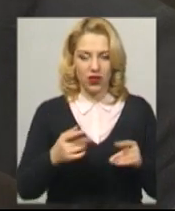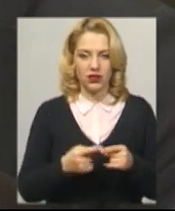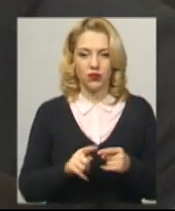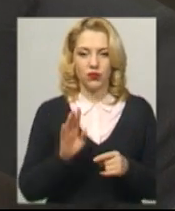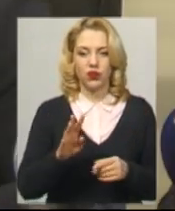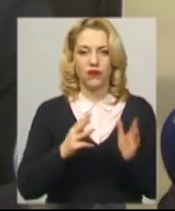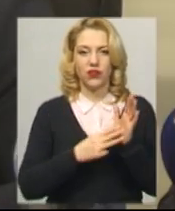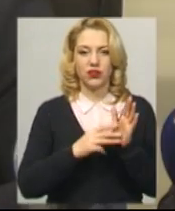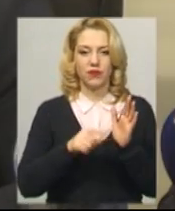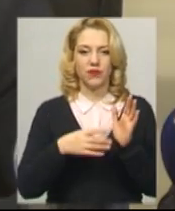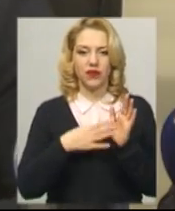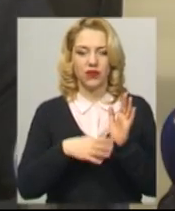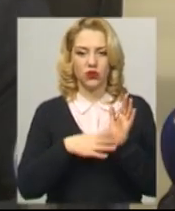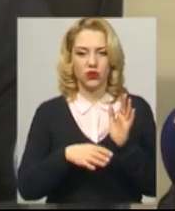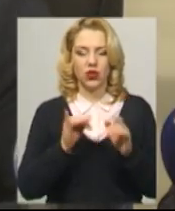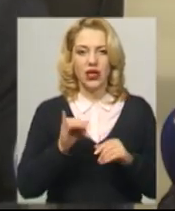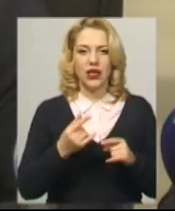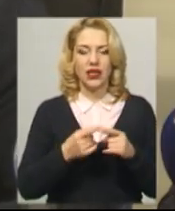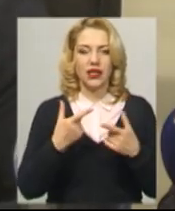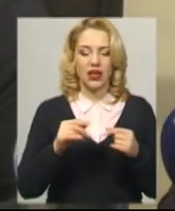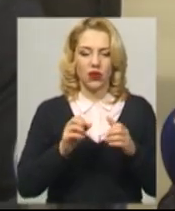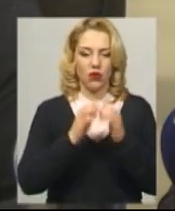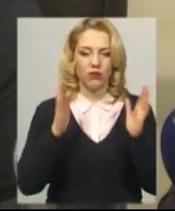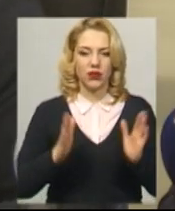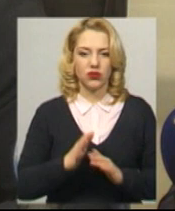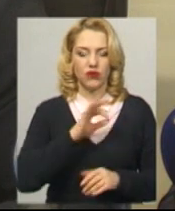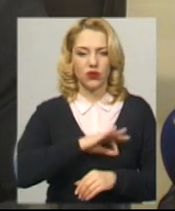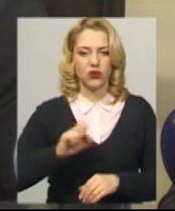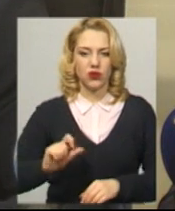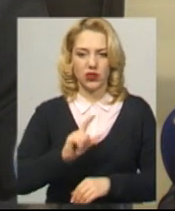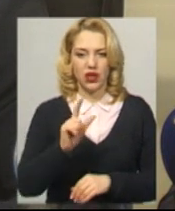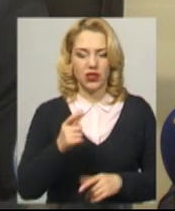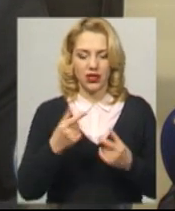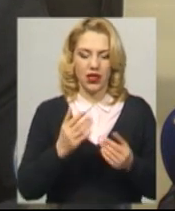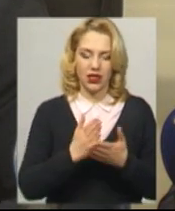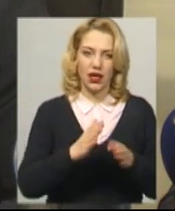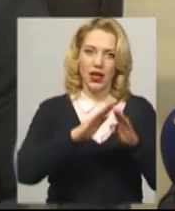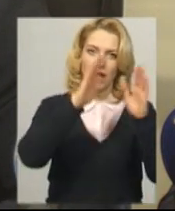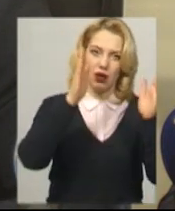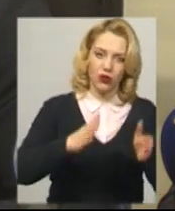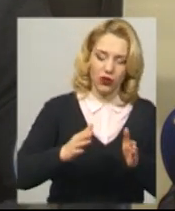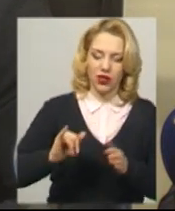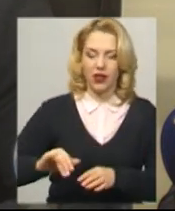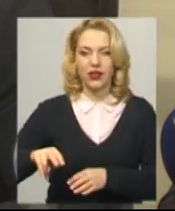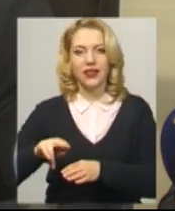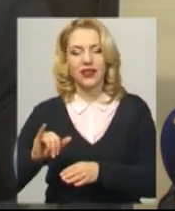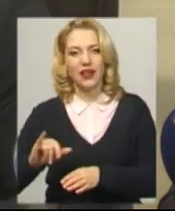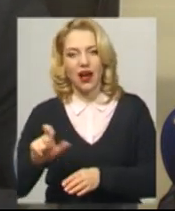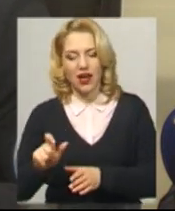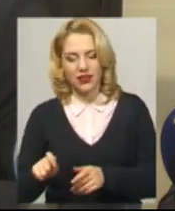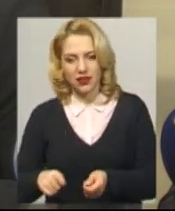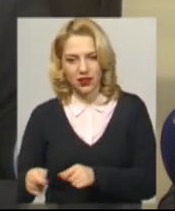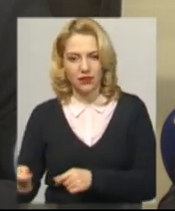місяць 8,90. І там, де комплексно використовується газ, там, де є плита і газовий котел, це буде